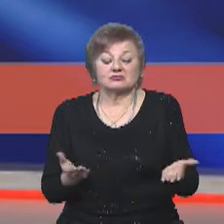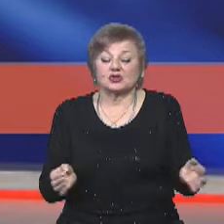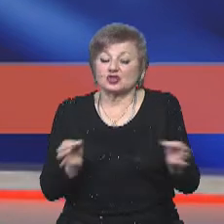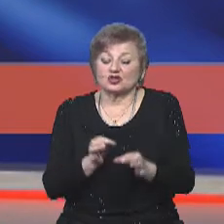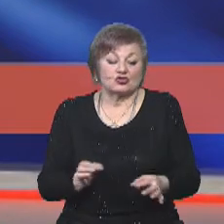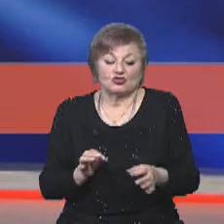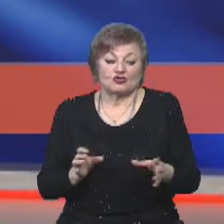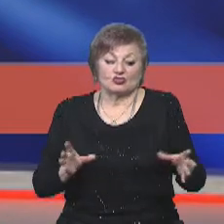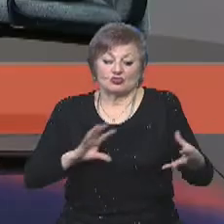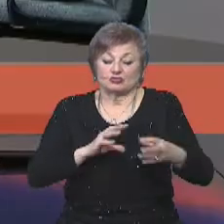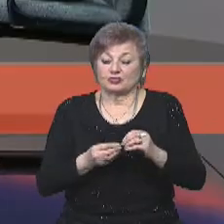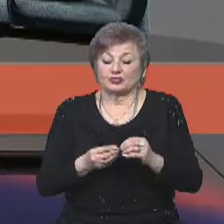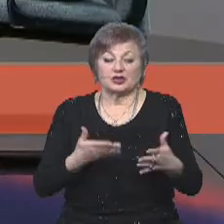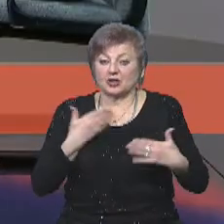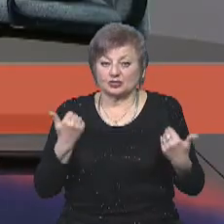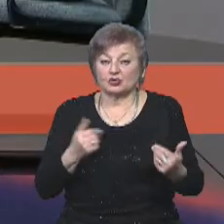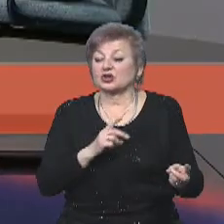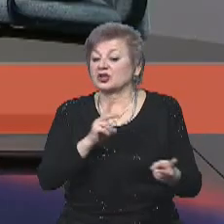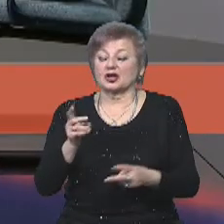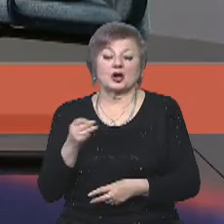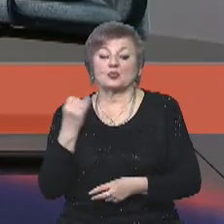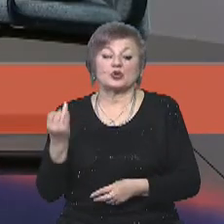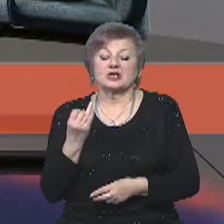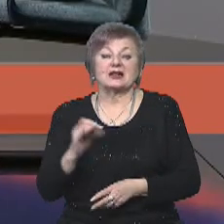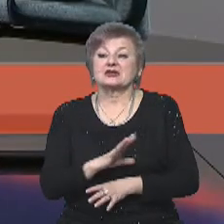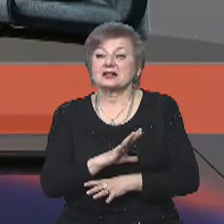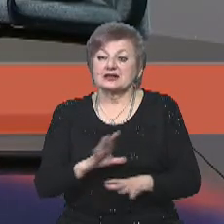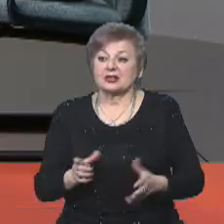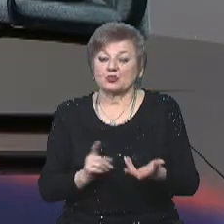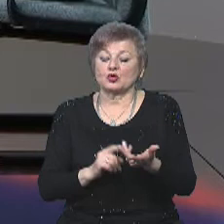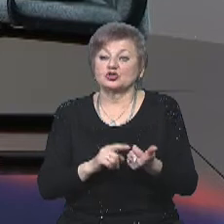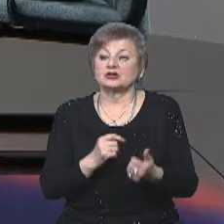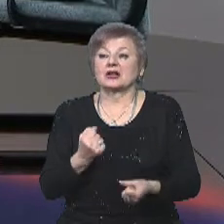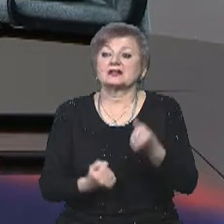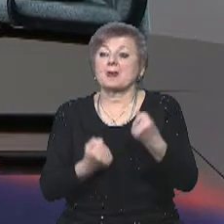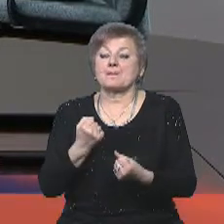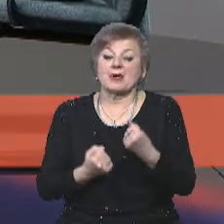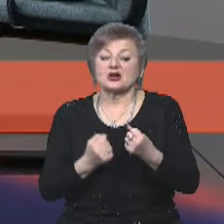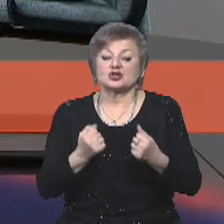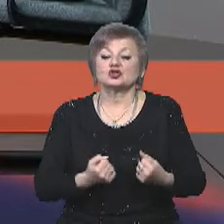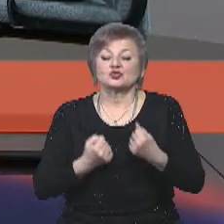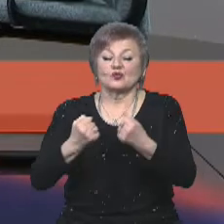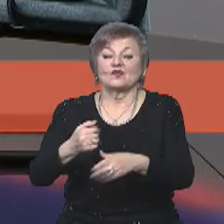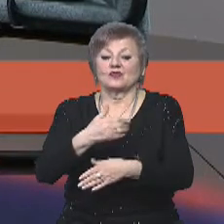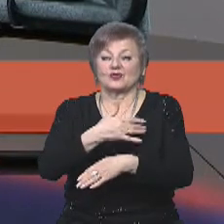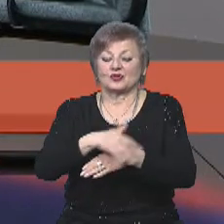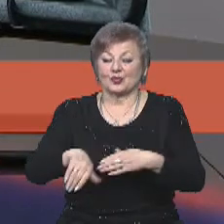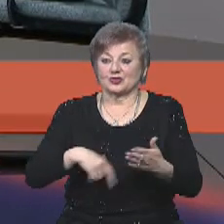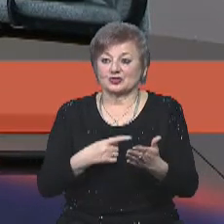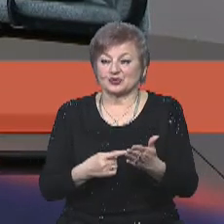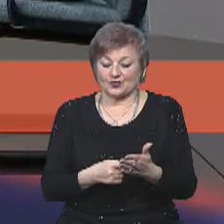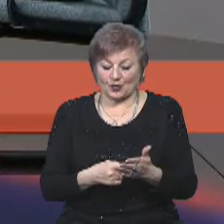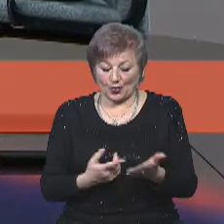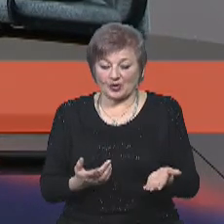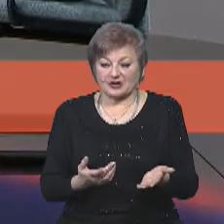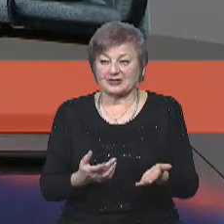на самом деле. Никому не было интересно зимой считать количество машин, которые выезжают на улицы города Запорожья в Луаде,